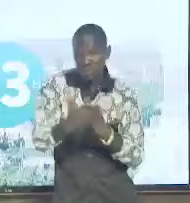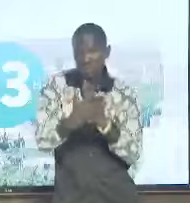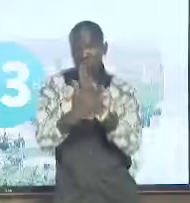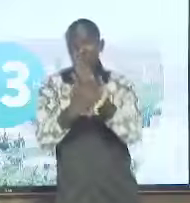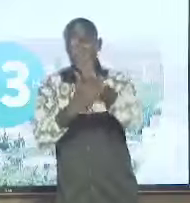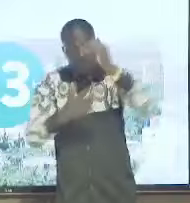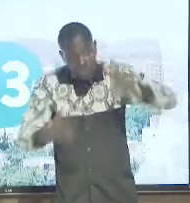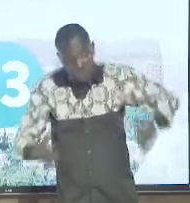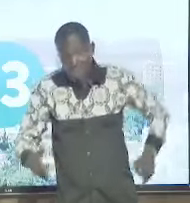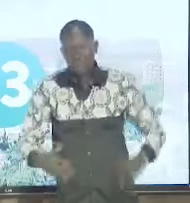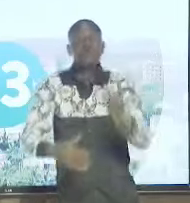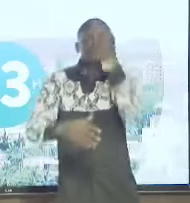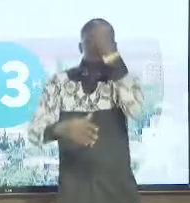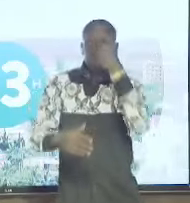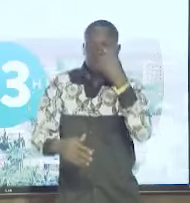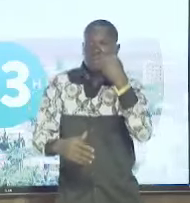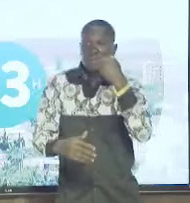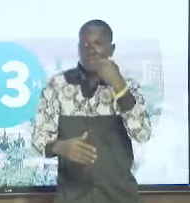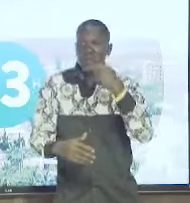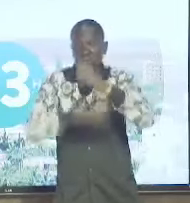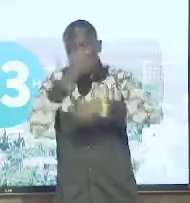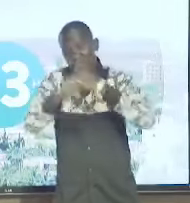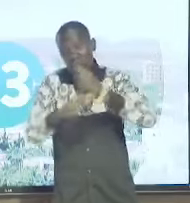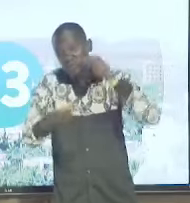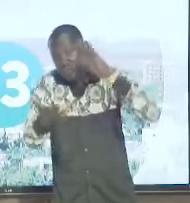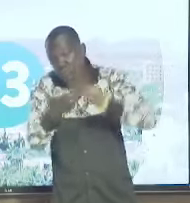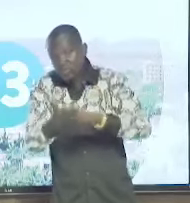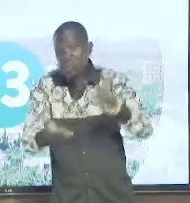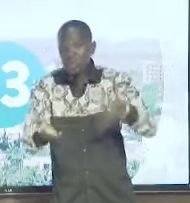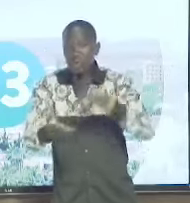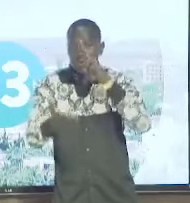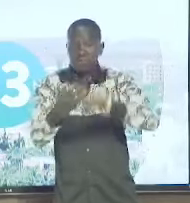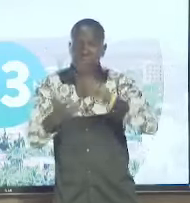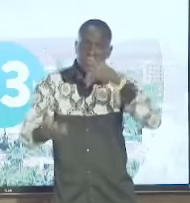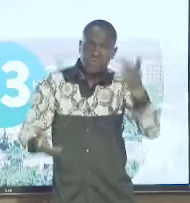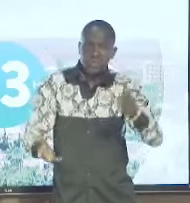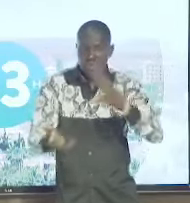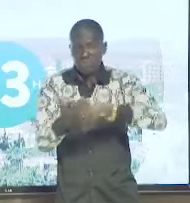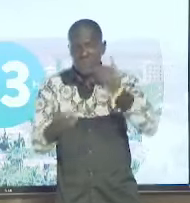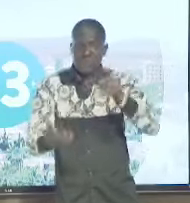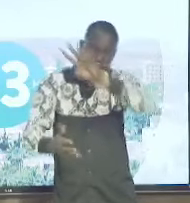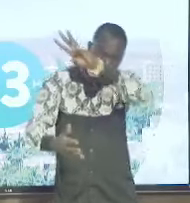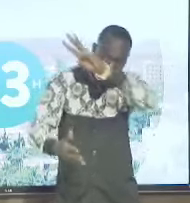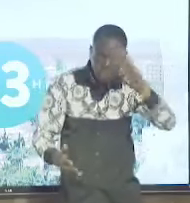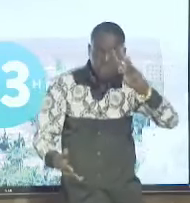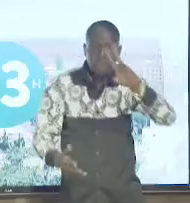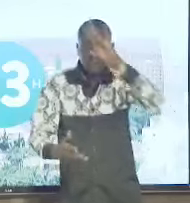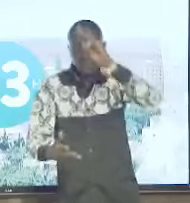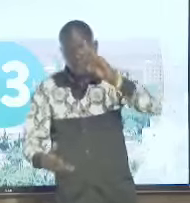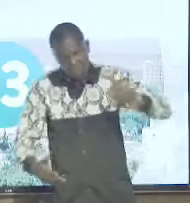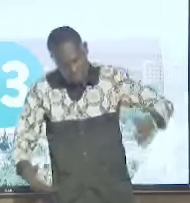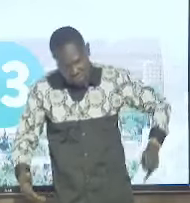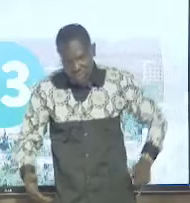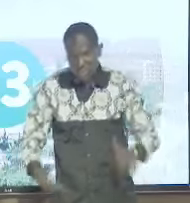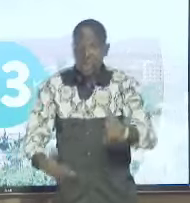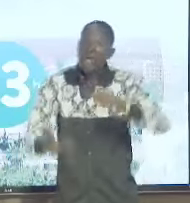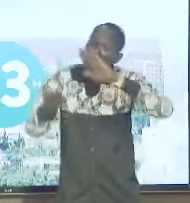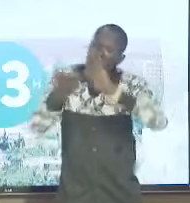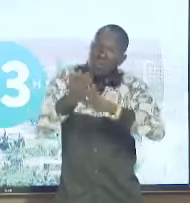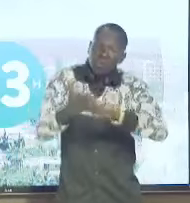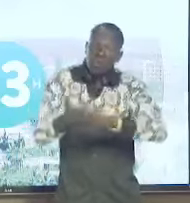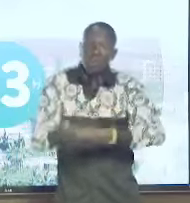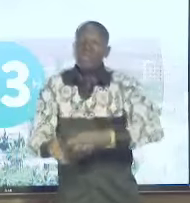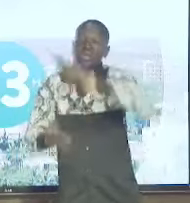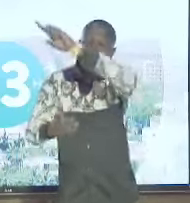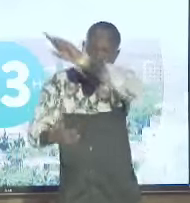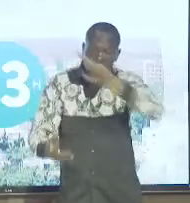jardins nutritifs. L'année scolaire 2023-2024, nous avons 79 jardins scolaires et 101